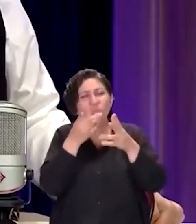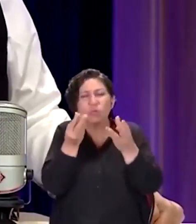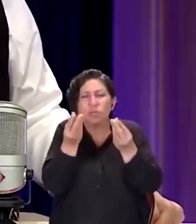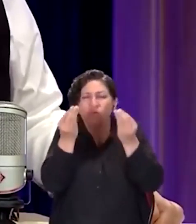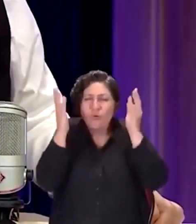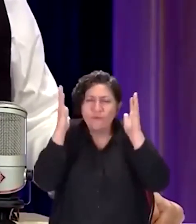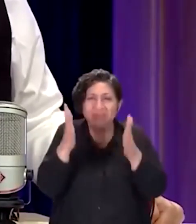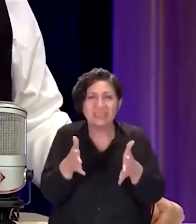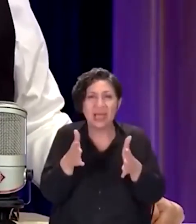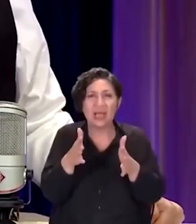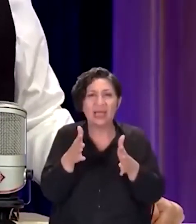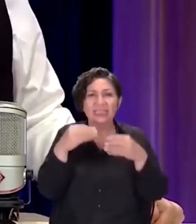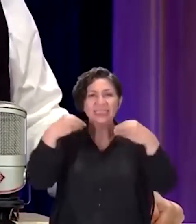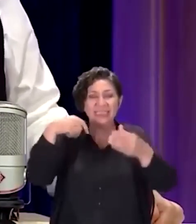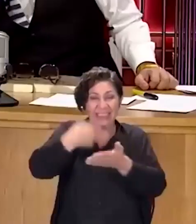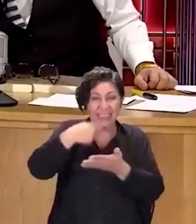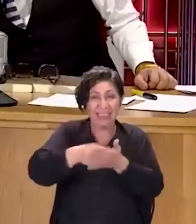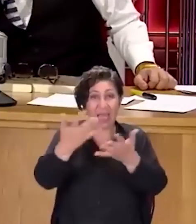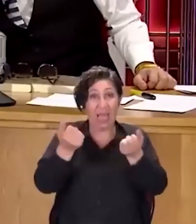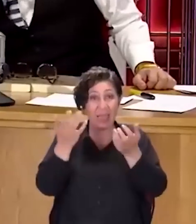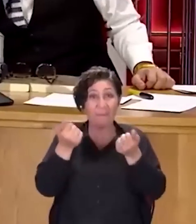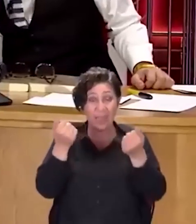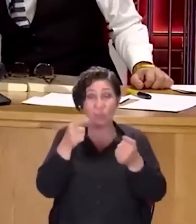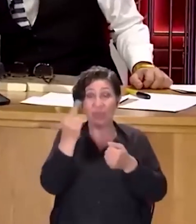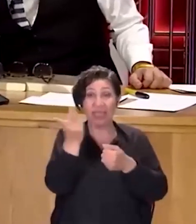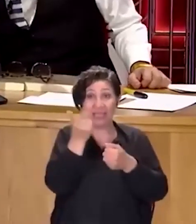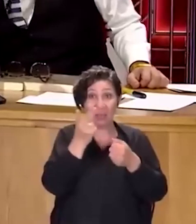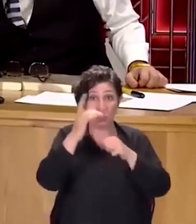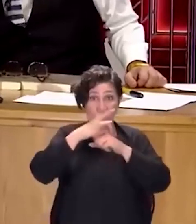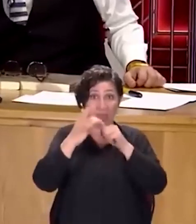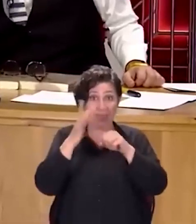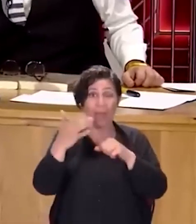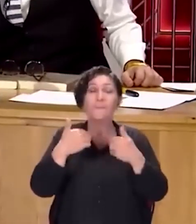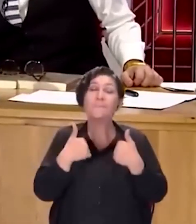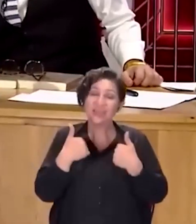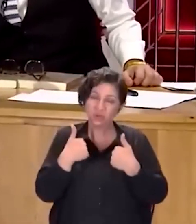çok satın alabilen bu iki ülkede